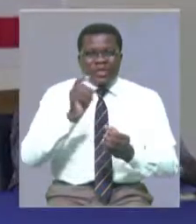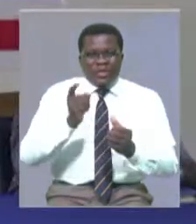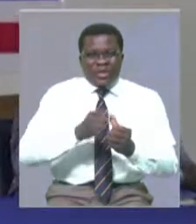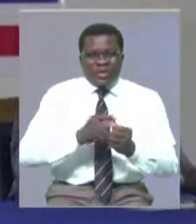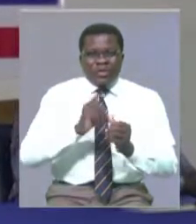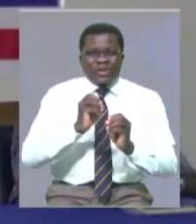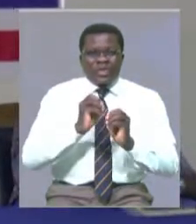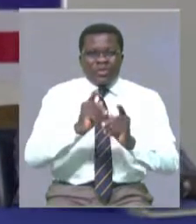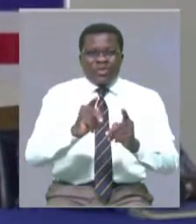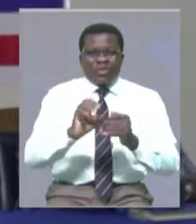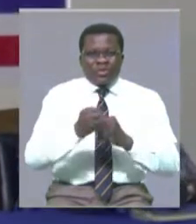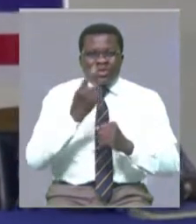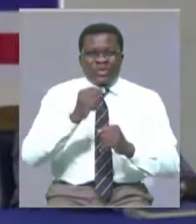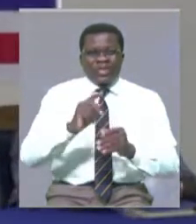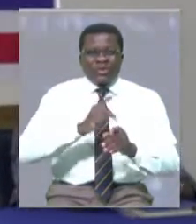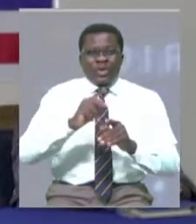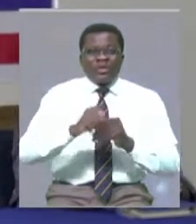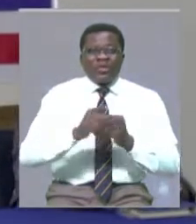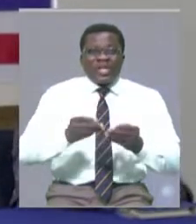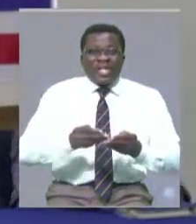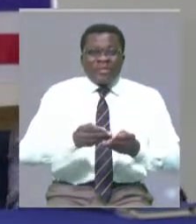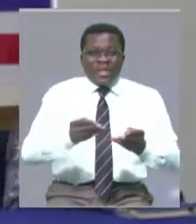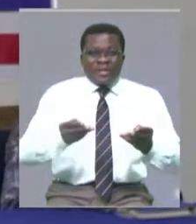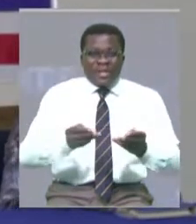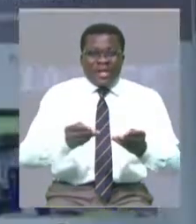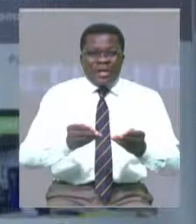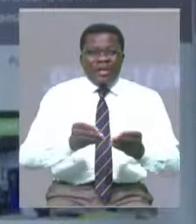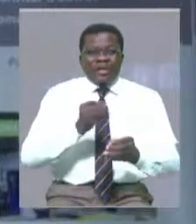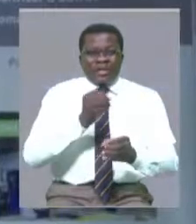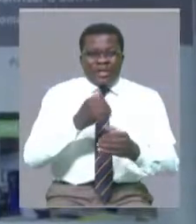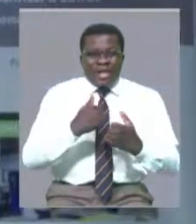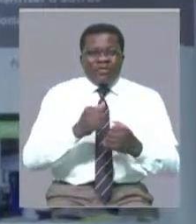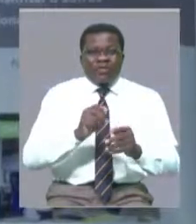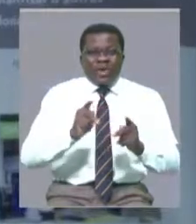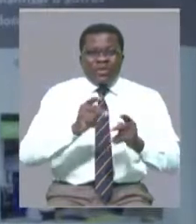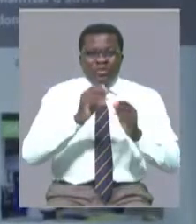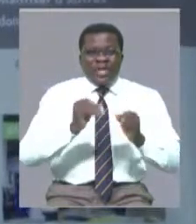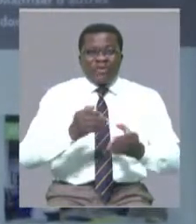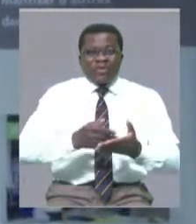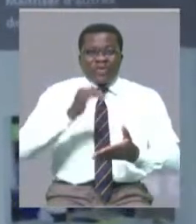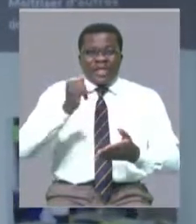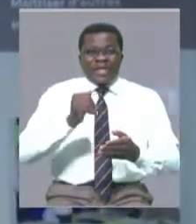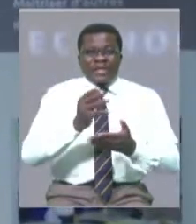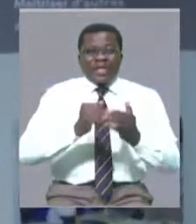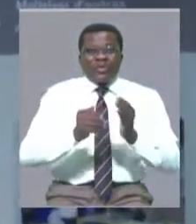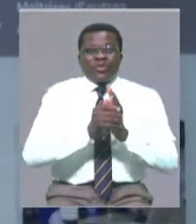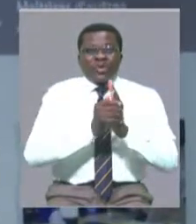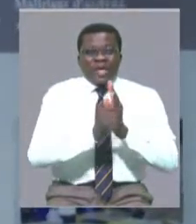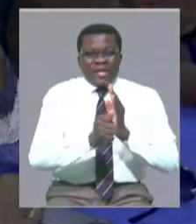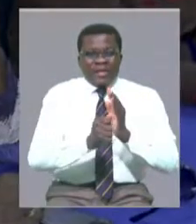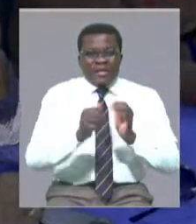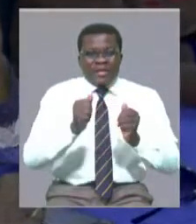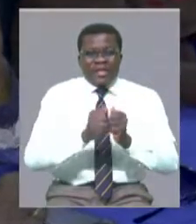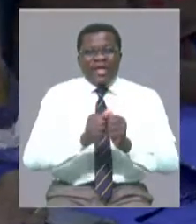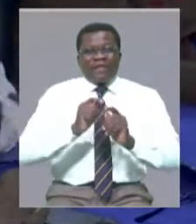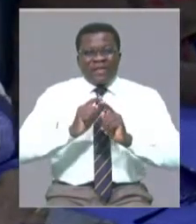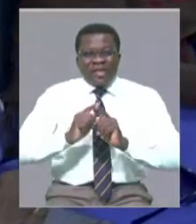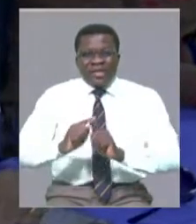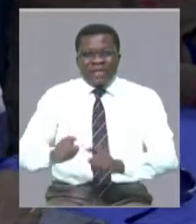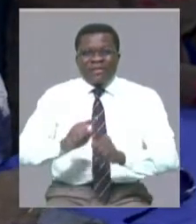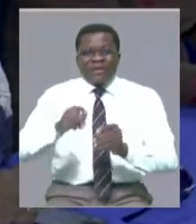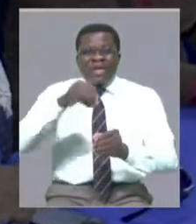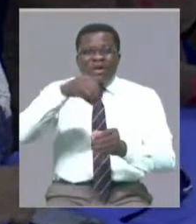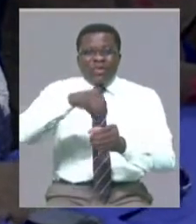d'une opportunité pour les professionnels des médias de disposer d'une plateforme riche en modules de qualité avec différents